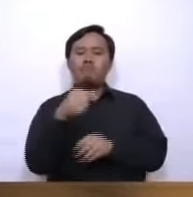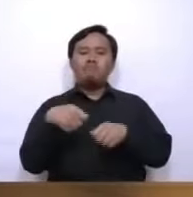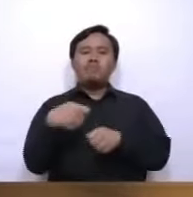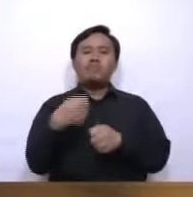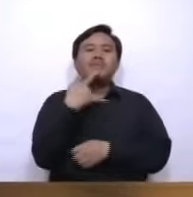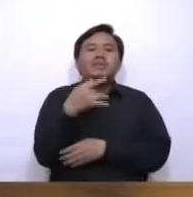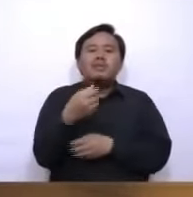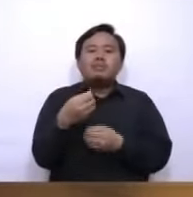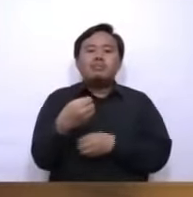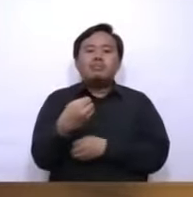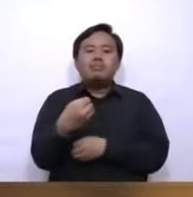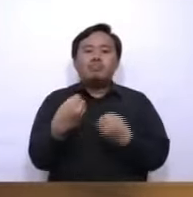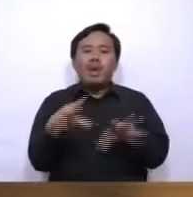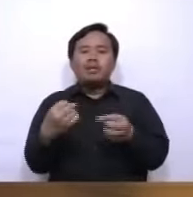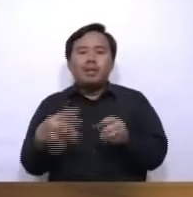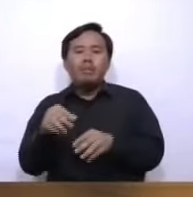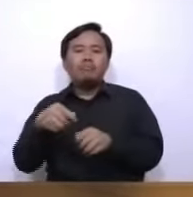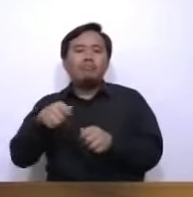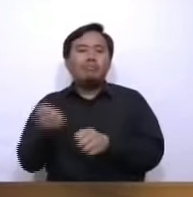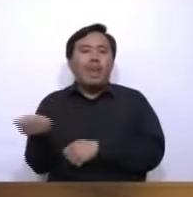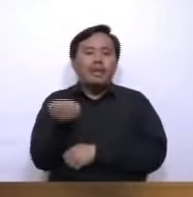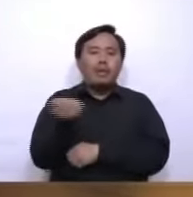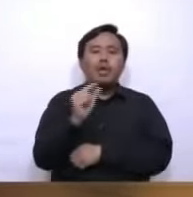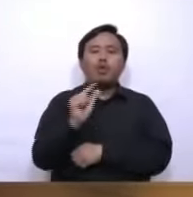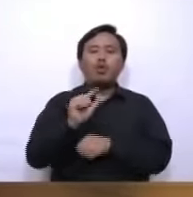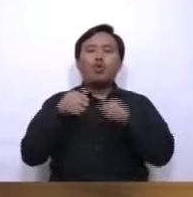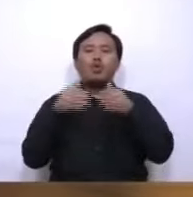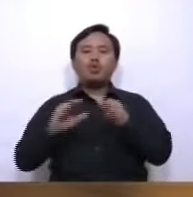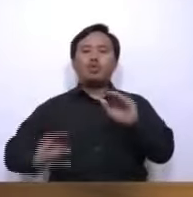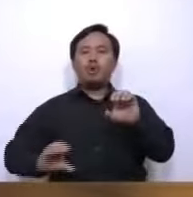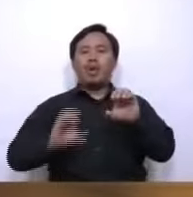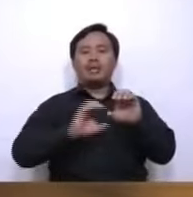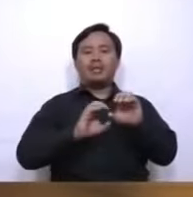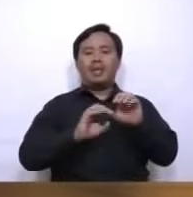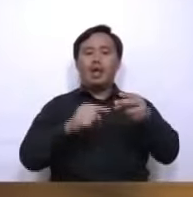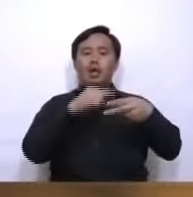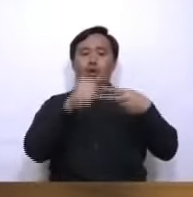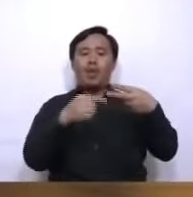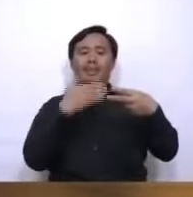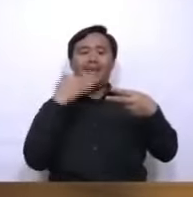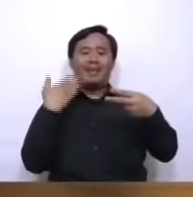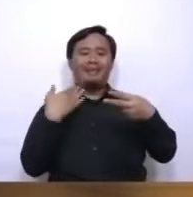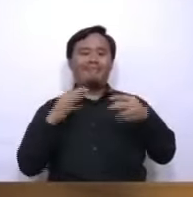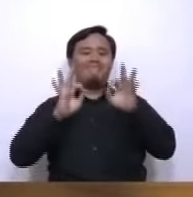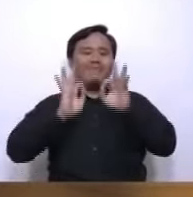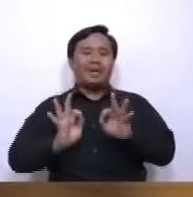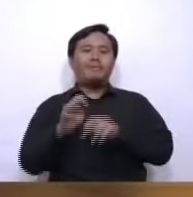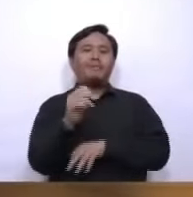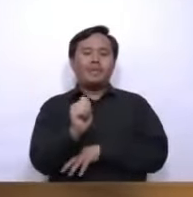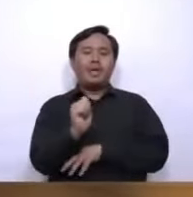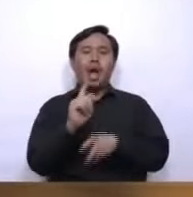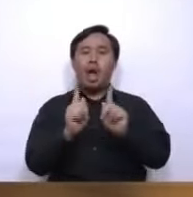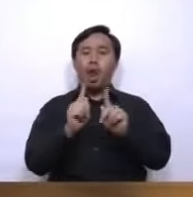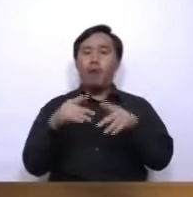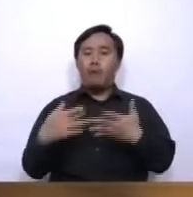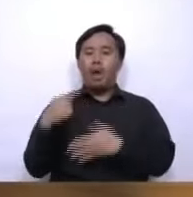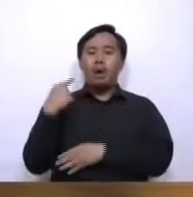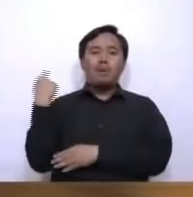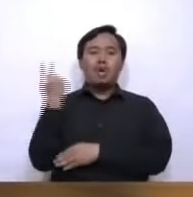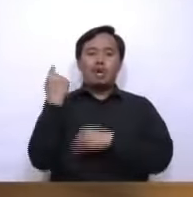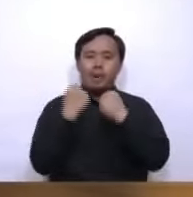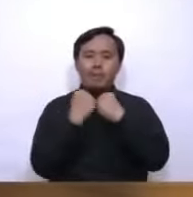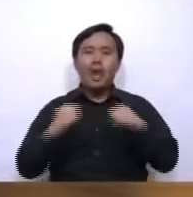yang hanya dibelanjakan oleh birokrasi. Untuk itu kedua hal ini bisa berjalan dengan efektif manakala pemimpinnya memiliki